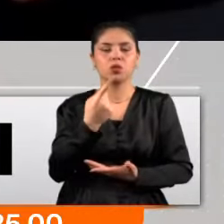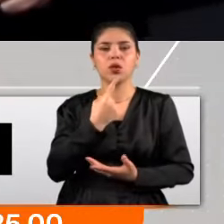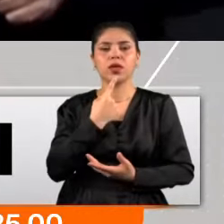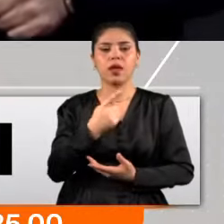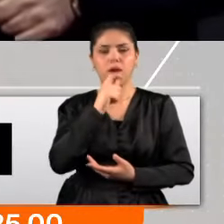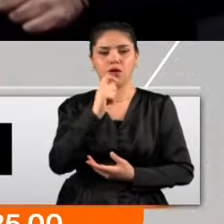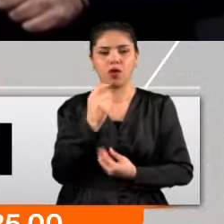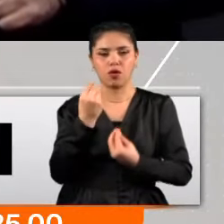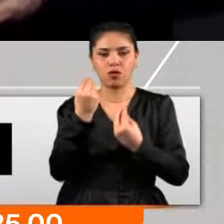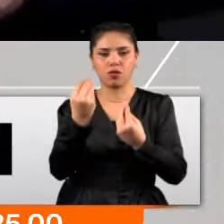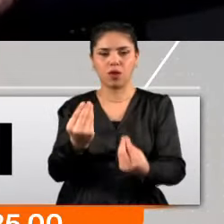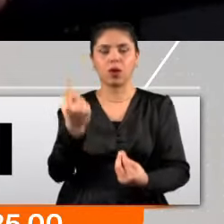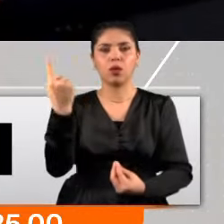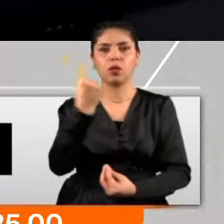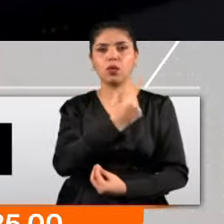Söz verdiğinin